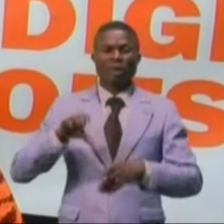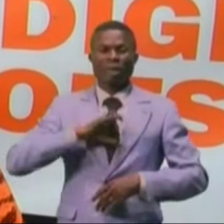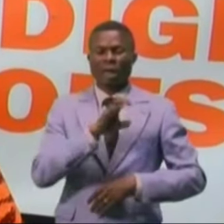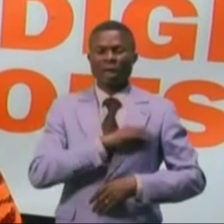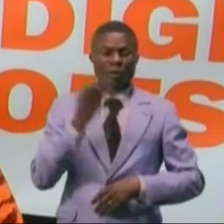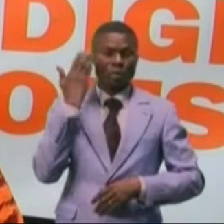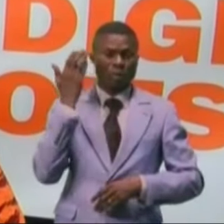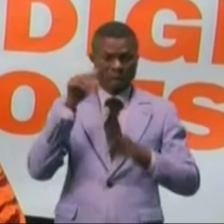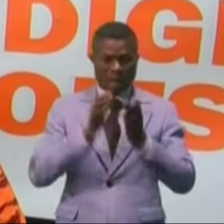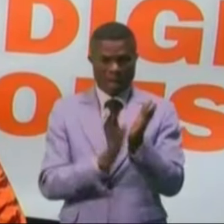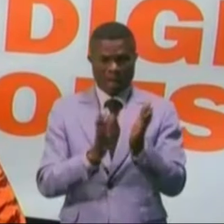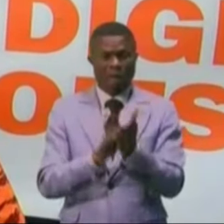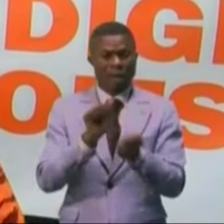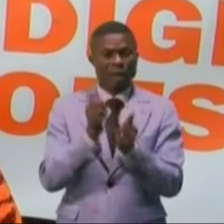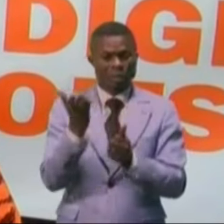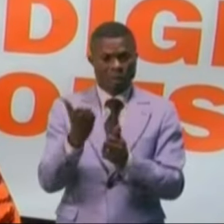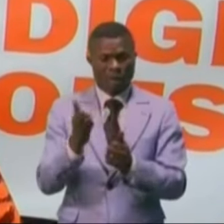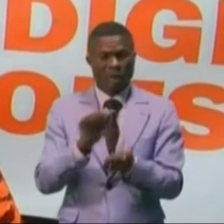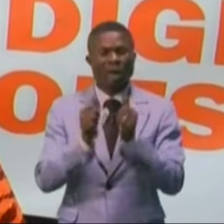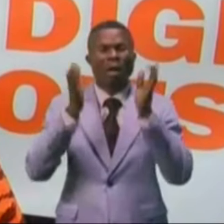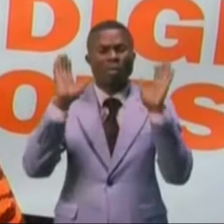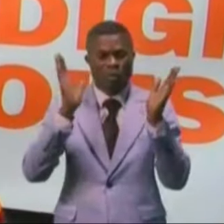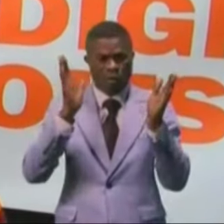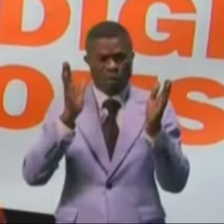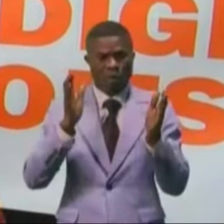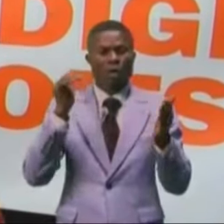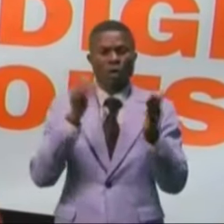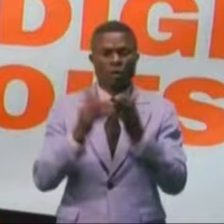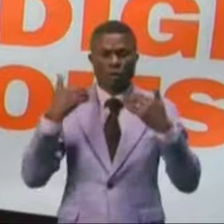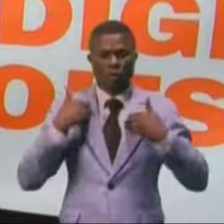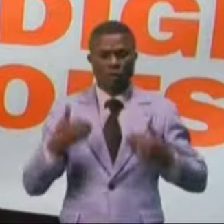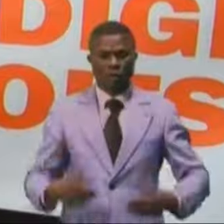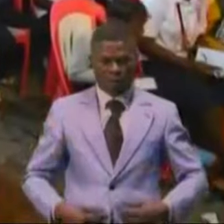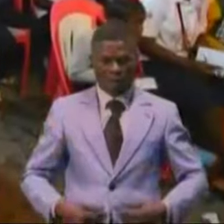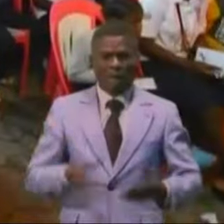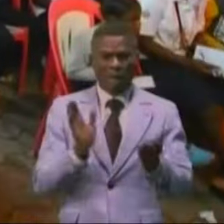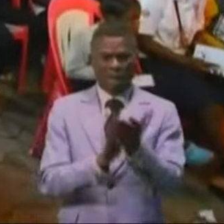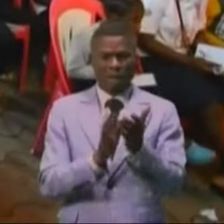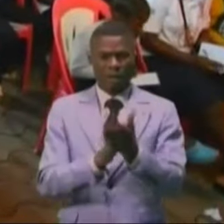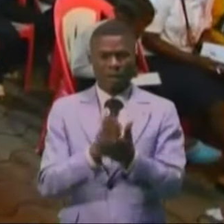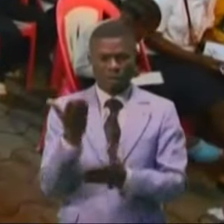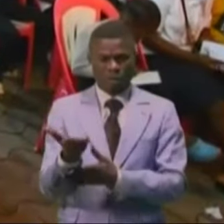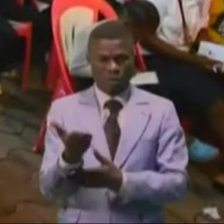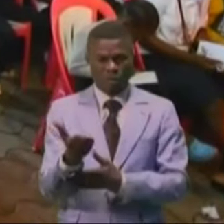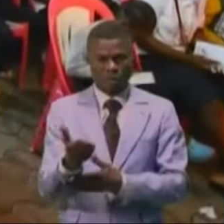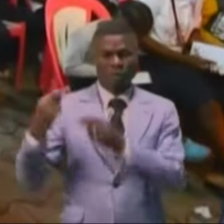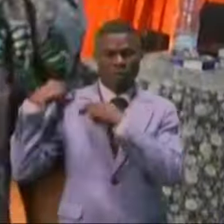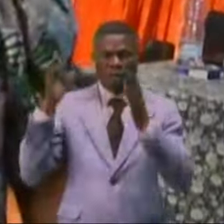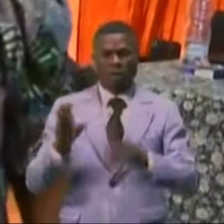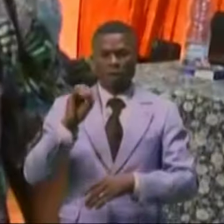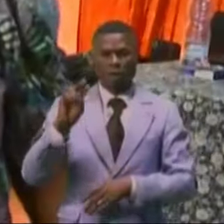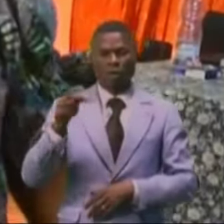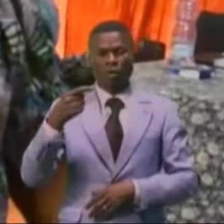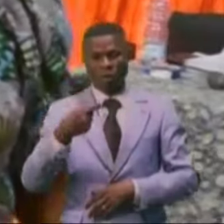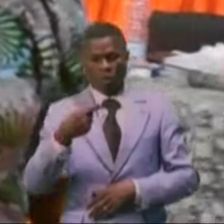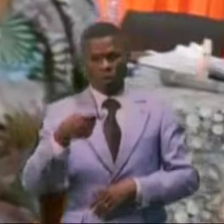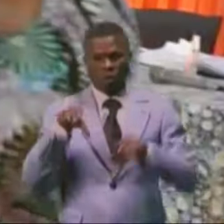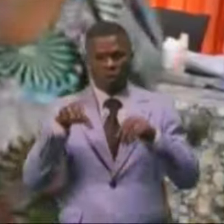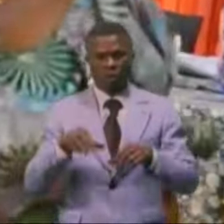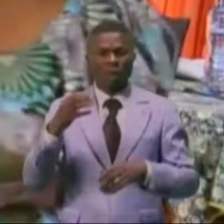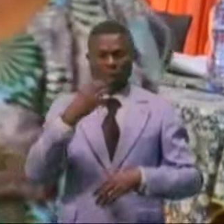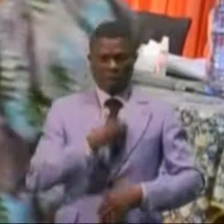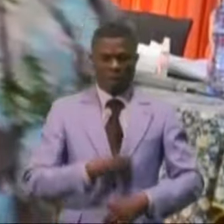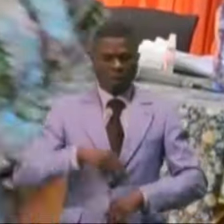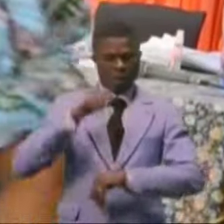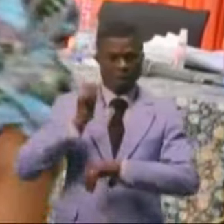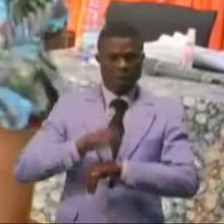ce fléau-là a des conséquences sur le résultat scolaire. Les responsables de l'ONG Charité Congo, Maître Josepha Pumbulu,